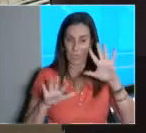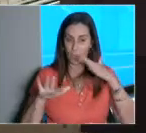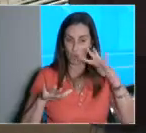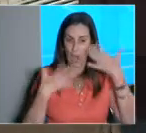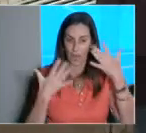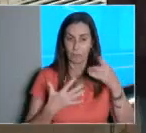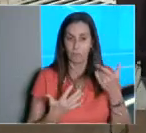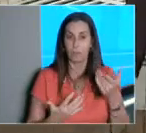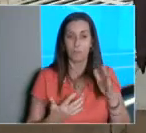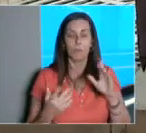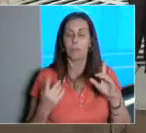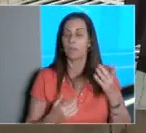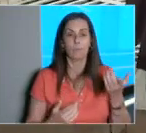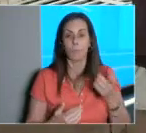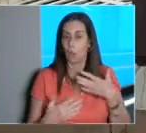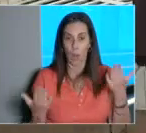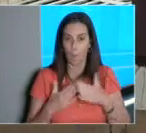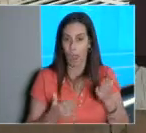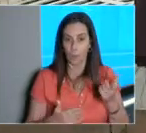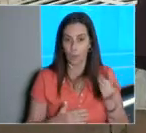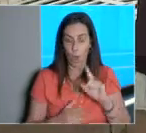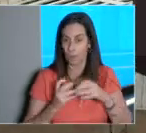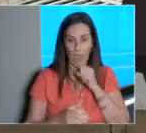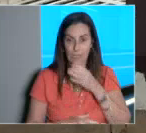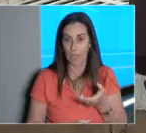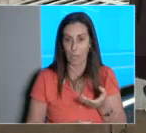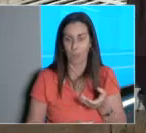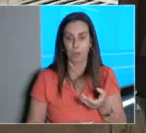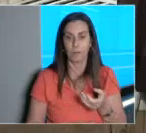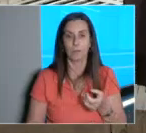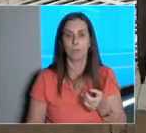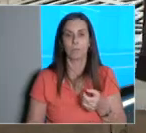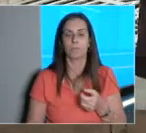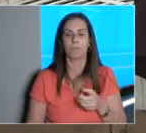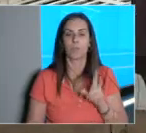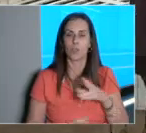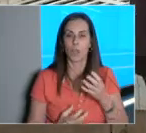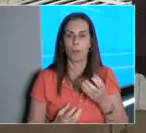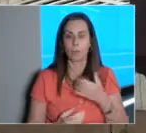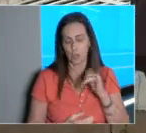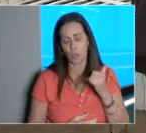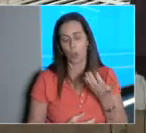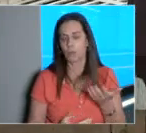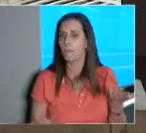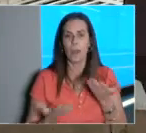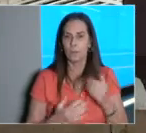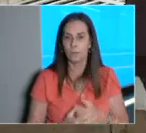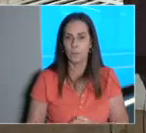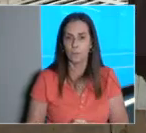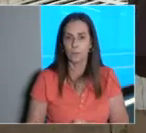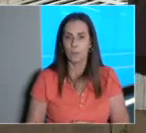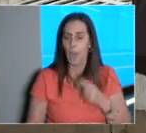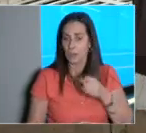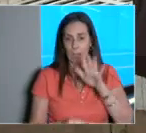שנים, אלא אם כן, במקרה פול עליך איזה בוכתה, לא אין לך בית. בטח לא בכפר סבא. יש פה דוכן לא טוב. יש עלייה גבוהה מאוד של הנדלן, זה נכון. נו,